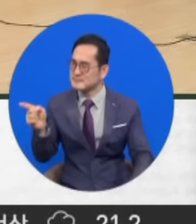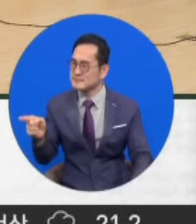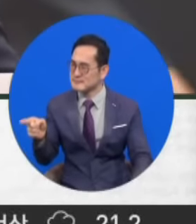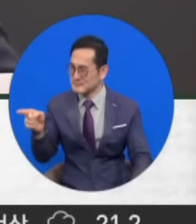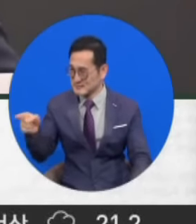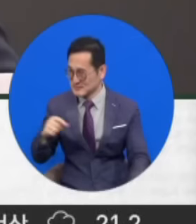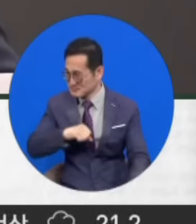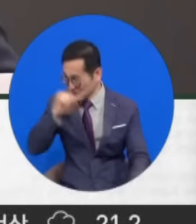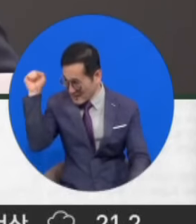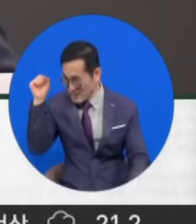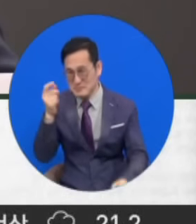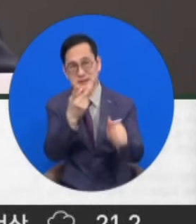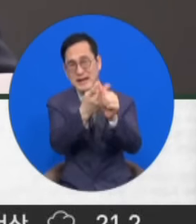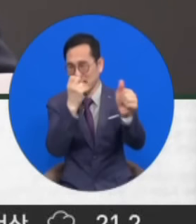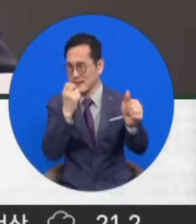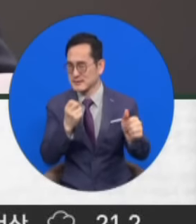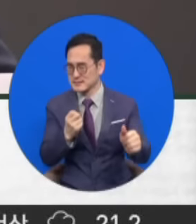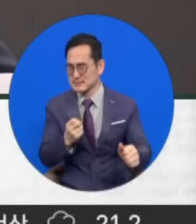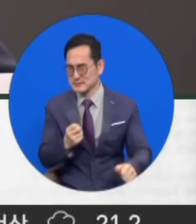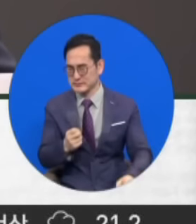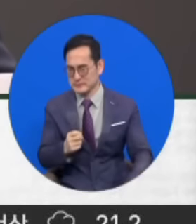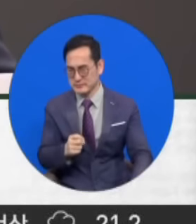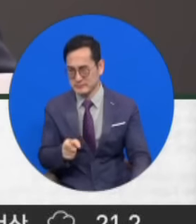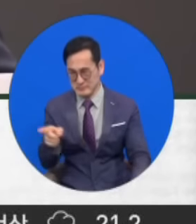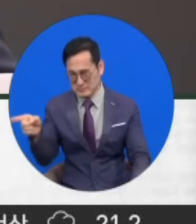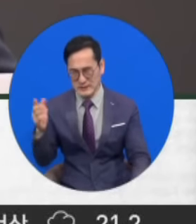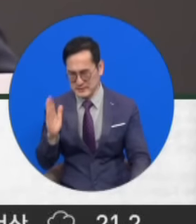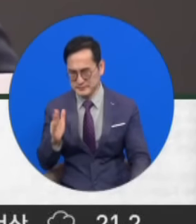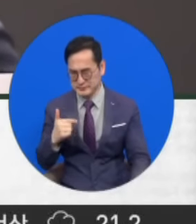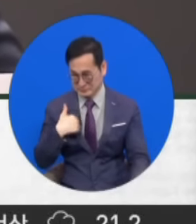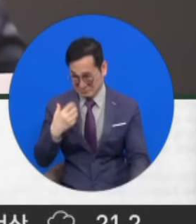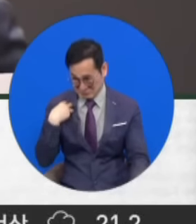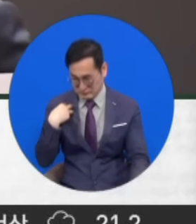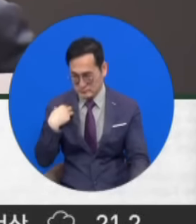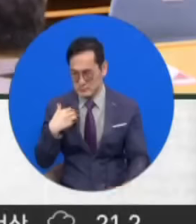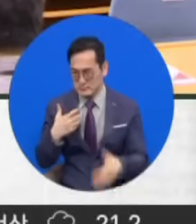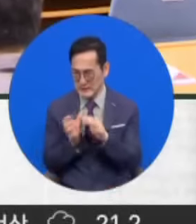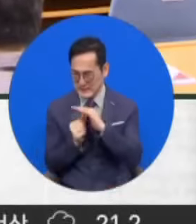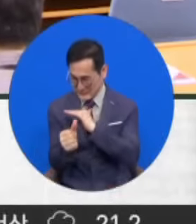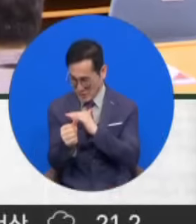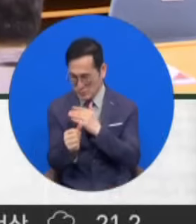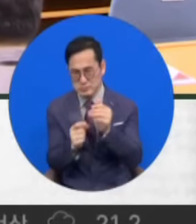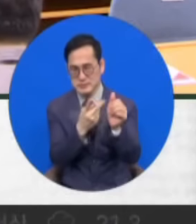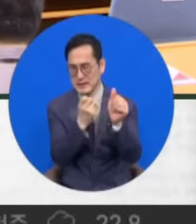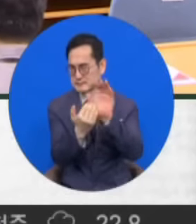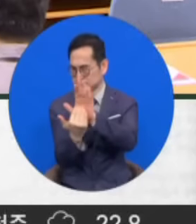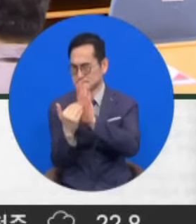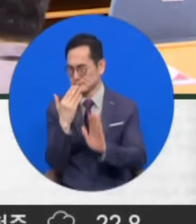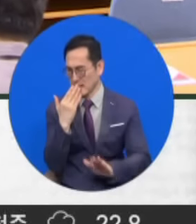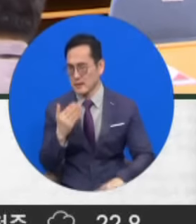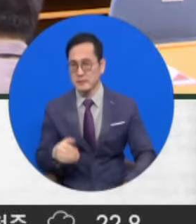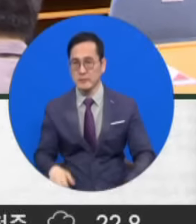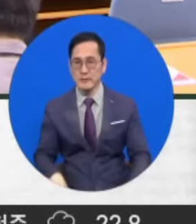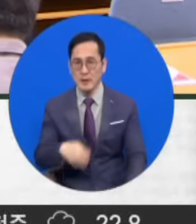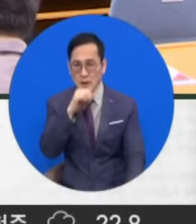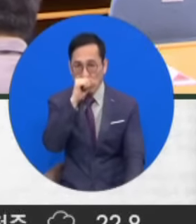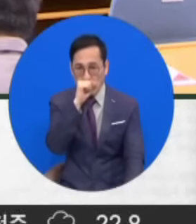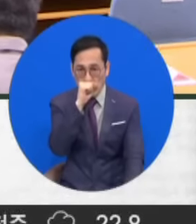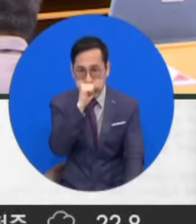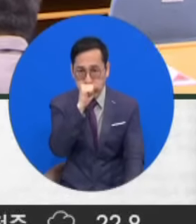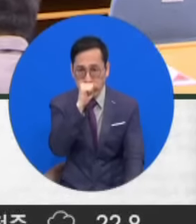좀 얄팍한 생각이라고 저는 생각을 하고요. 그럼 이번에 나온 지도자들은 무엇을 주장을 해야 되냐. 이번에 나온 지도자들은